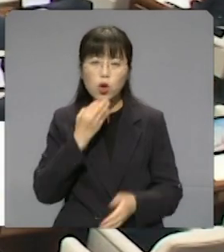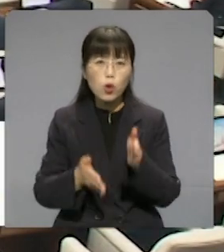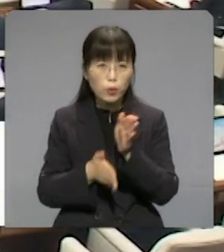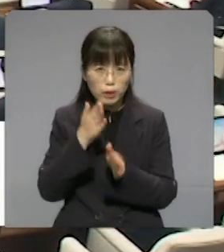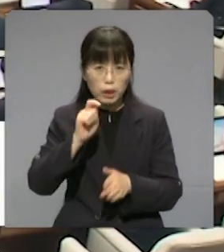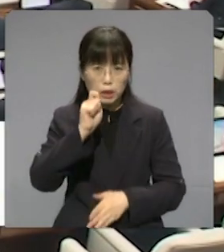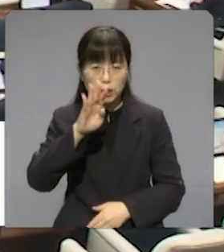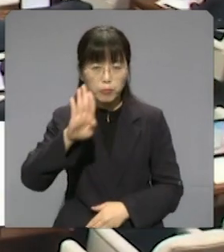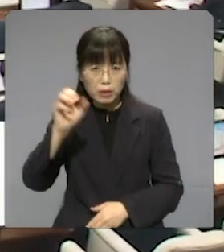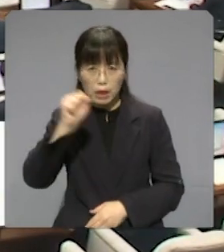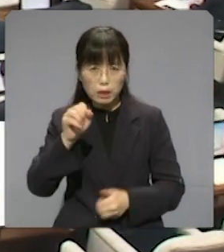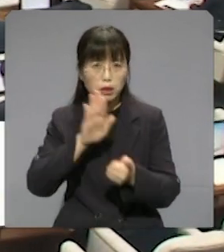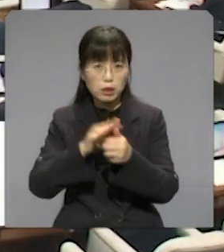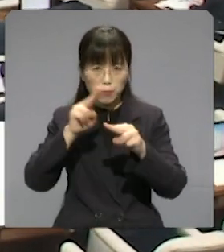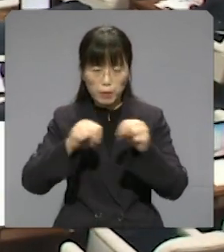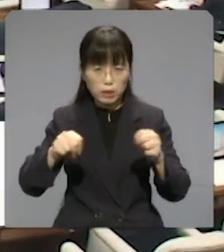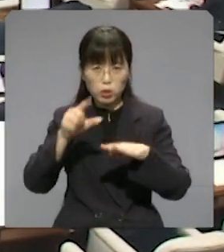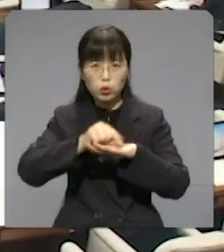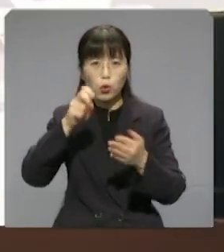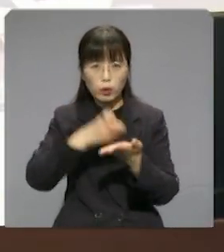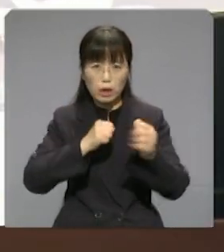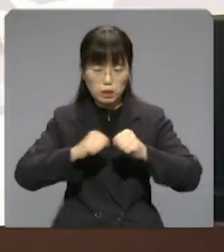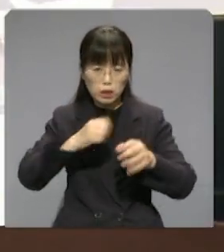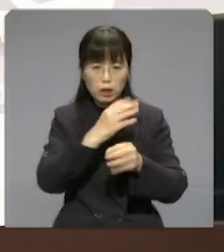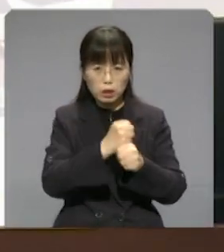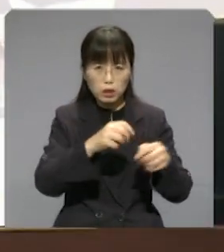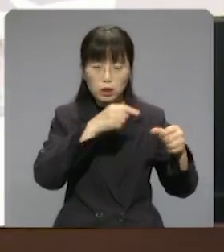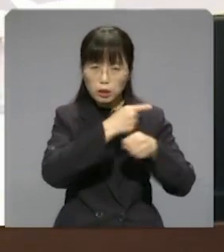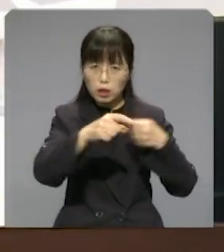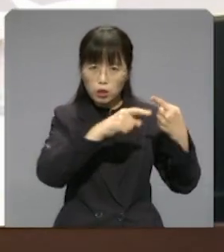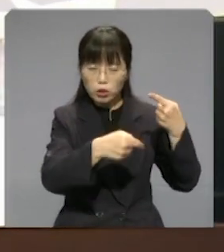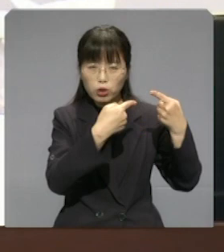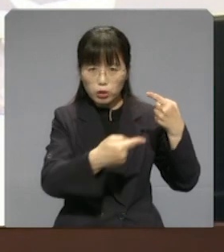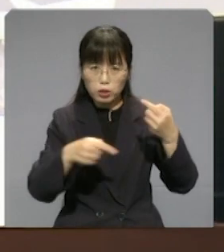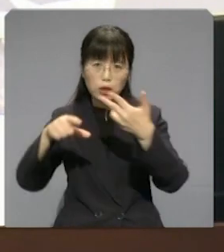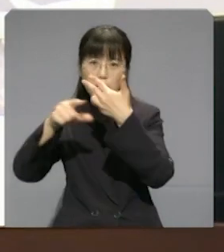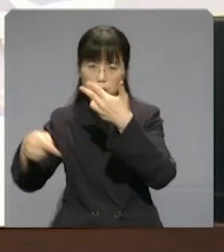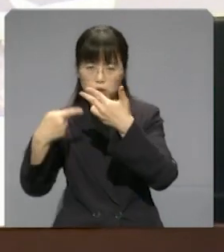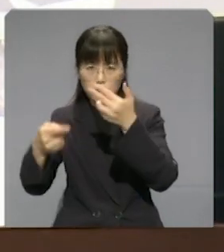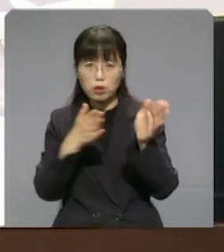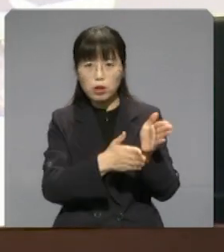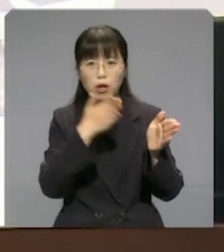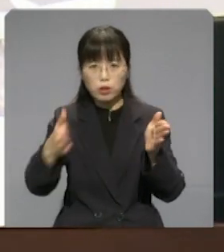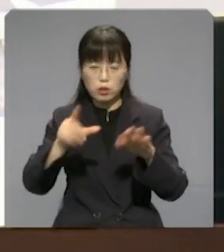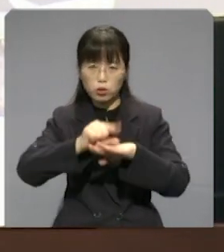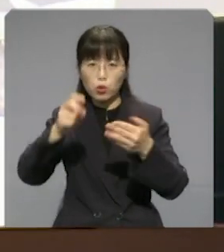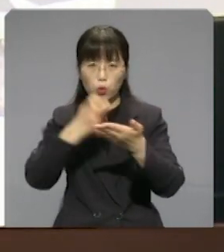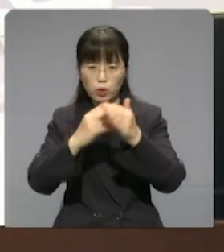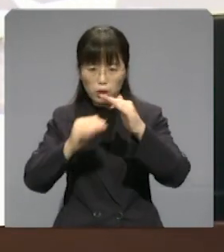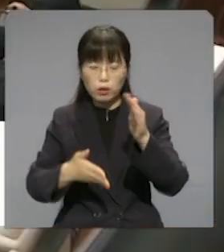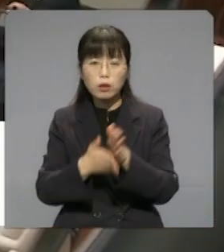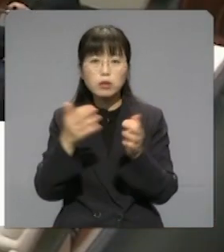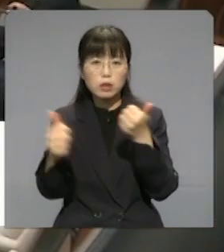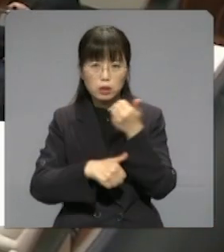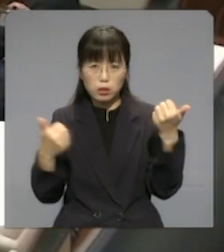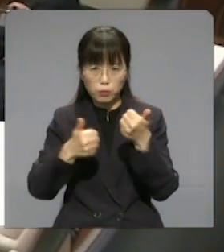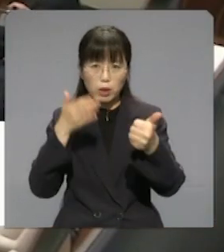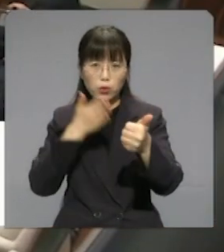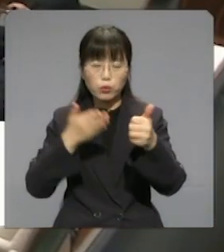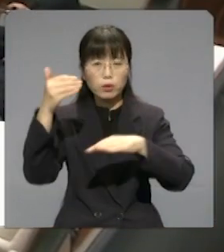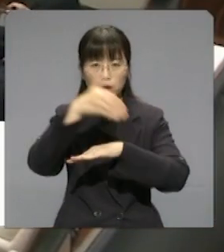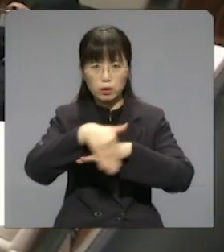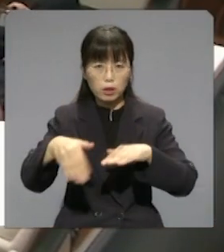서울시가 TBS 지원 폐지 조례 시행일을 내년 1월 1일에서 7월 1일로 연장하는 조례안을 시의회에 요청하기로